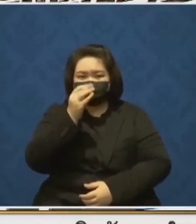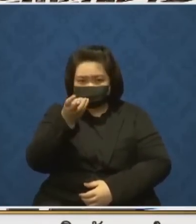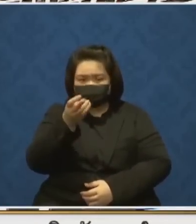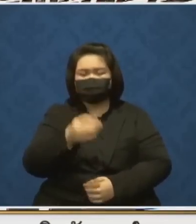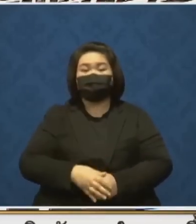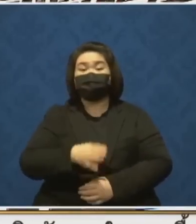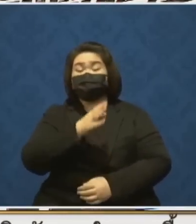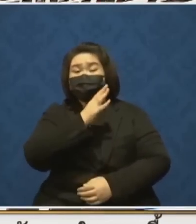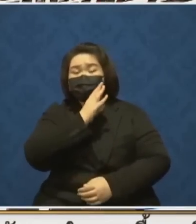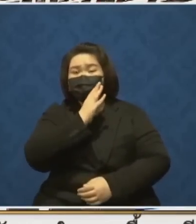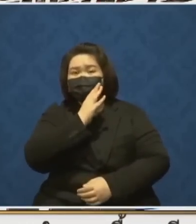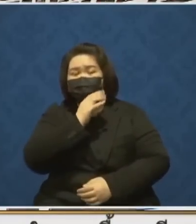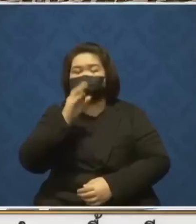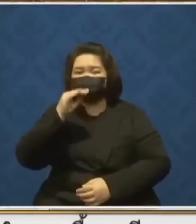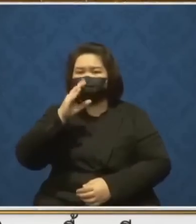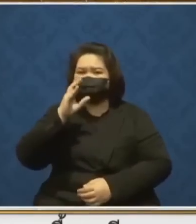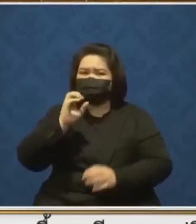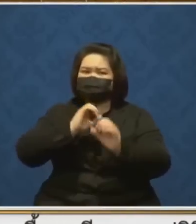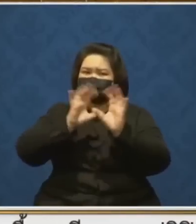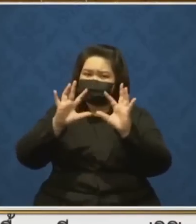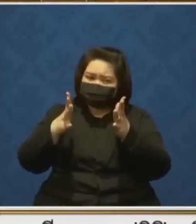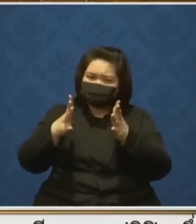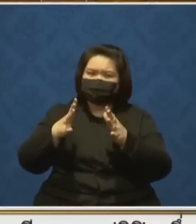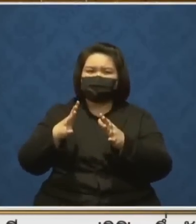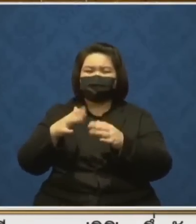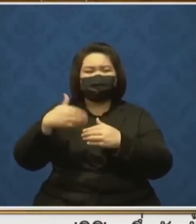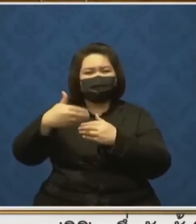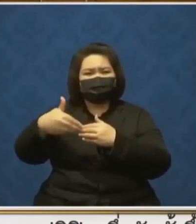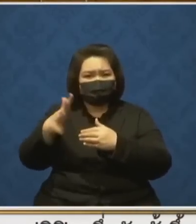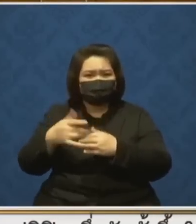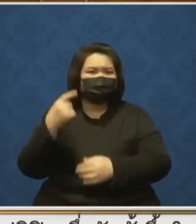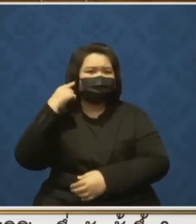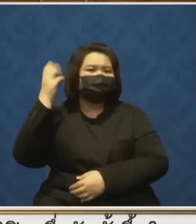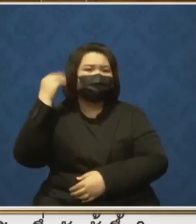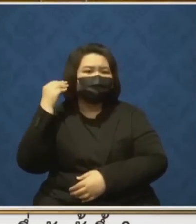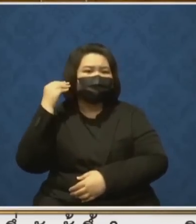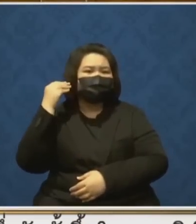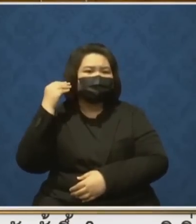่านบอกวที่ผมพูดมาทั้หมไม่เหนความคืบหน้าผมวาท่านหูดับแล้ครับ